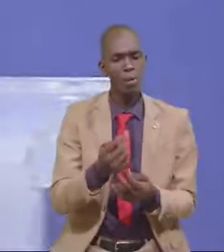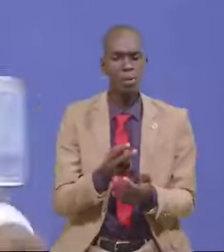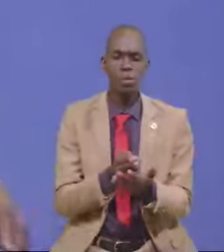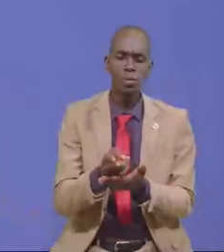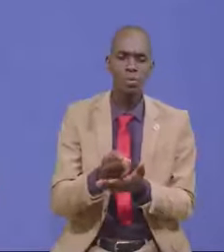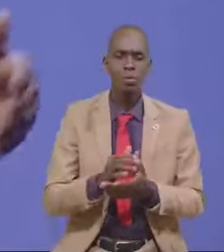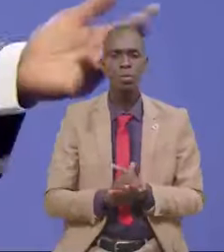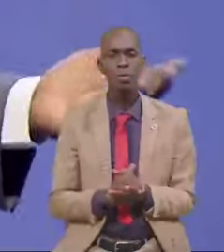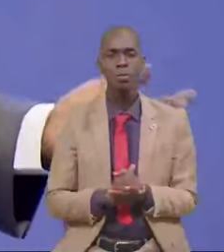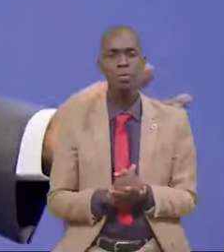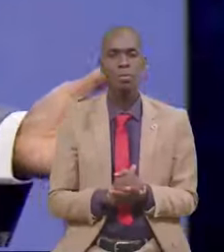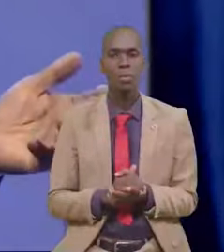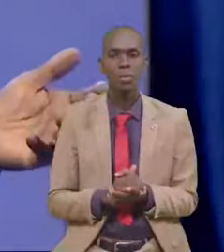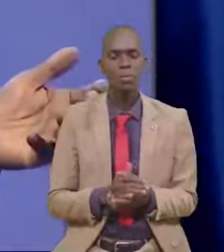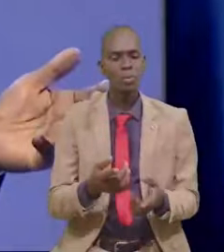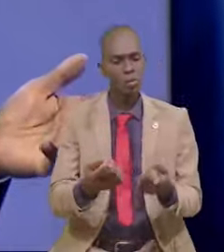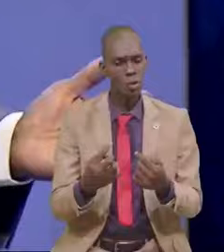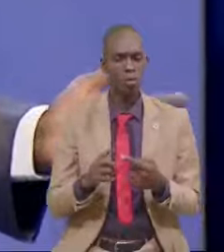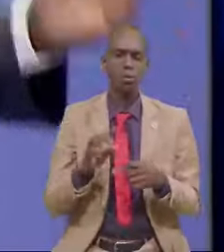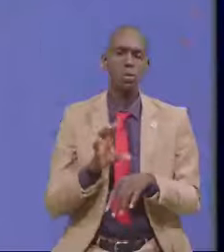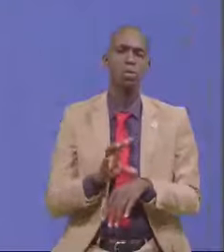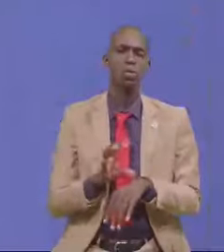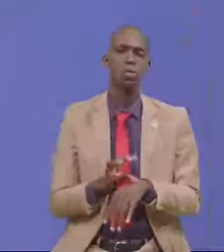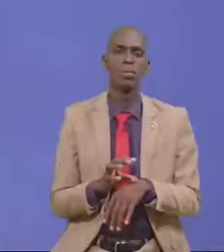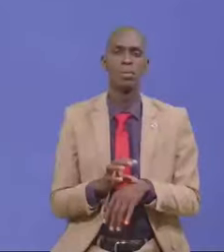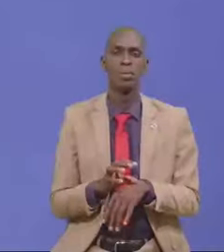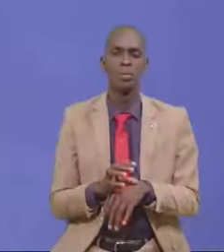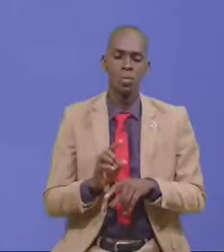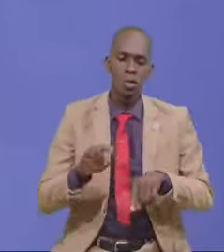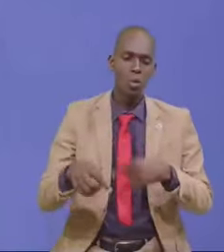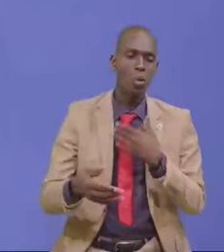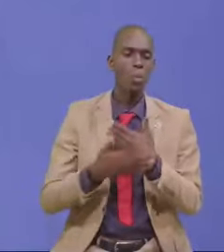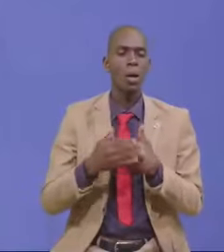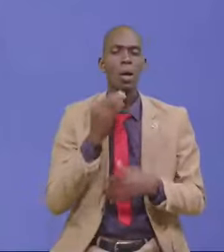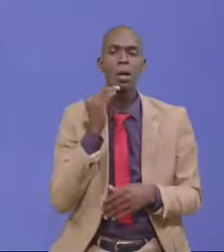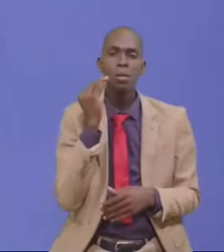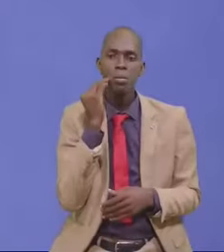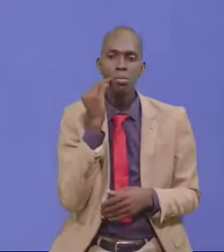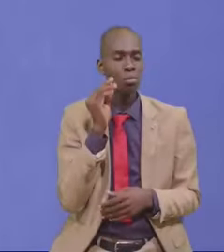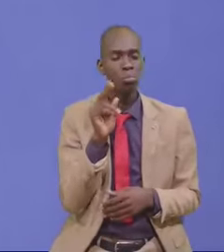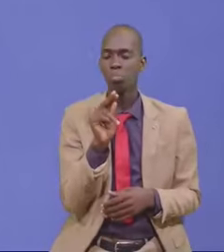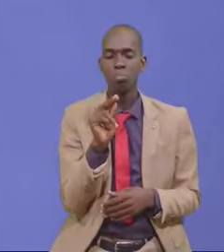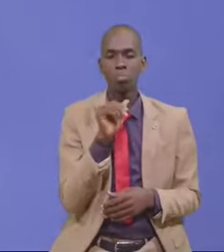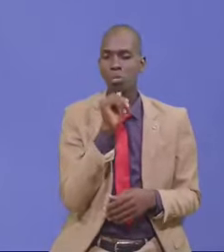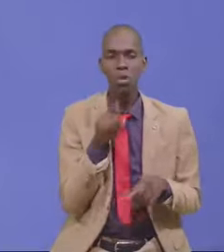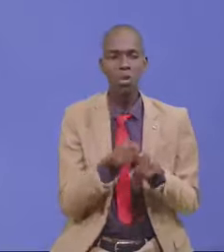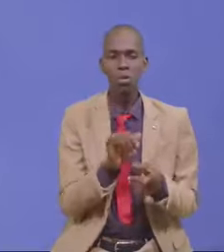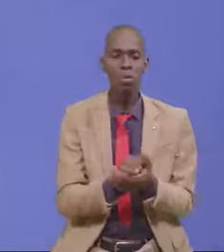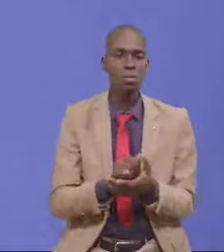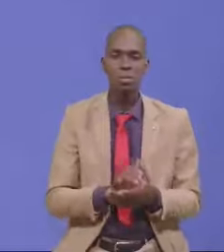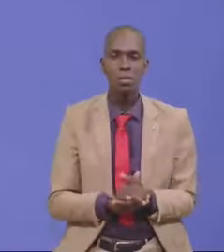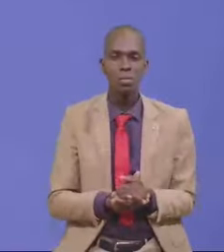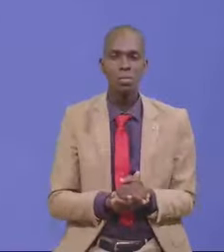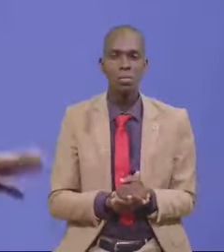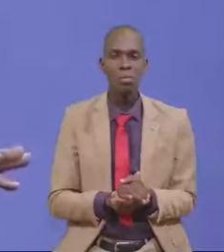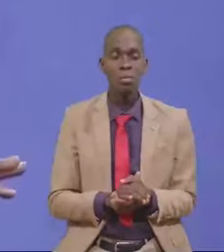Tu viens à l'église, tu retournes à la maison, ça ne vient pas comme ça. Je ne fais